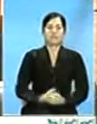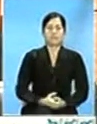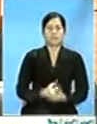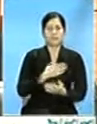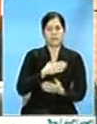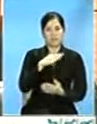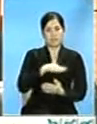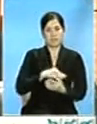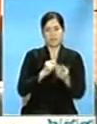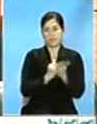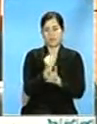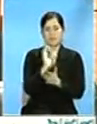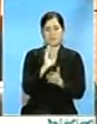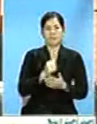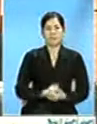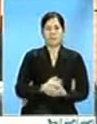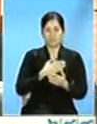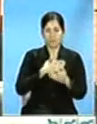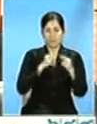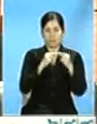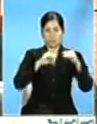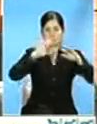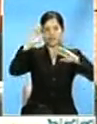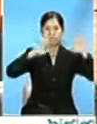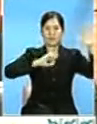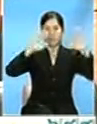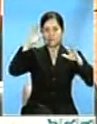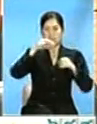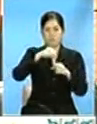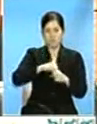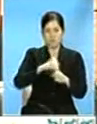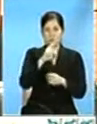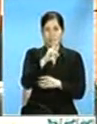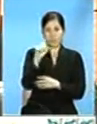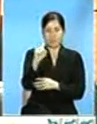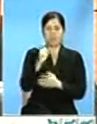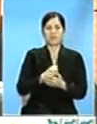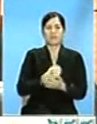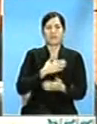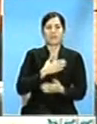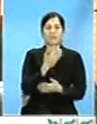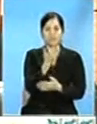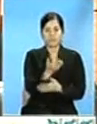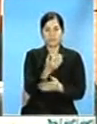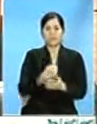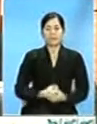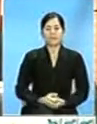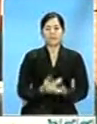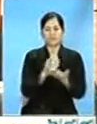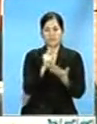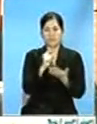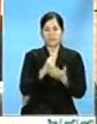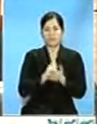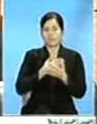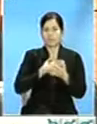ยเราเป็นประชาธิปไตยต้องอยู่ในรัฐสภานะฮะกับผมขออนุญาตตรงนี้นะครับดังนั้นการที่เราไ